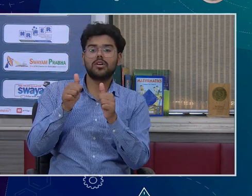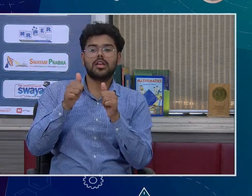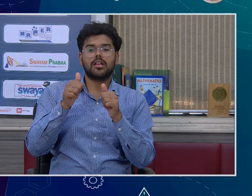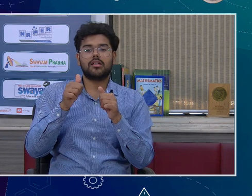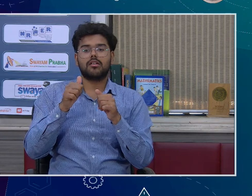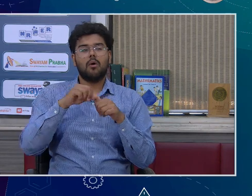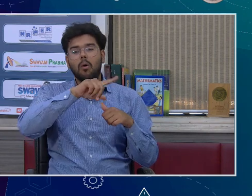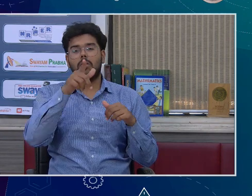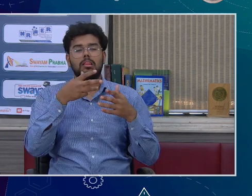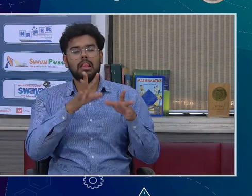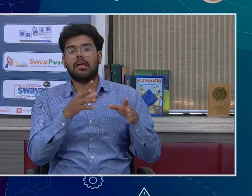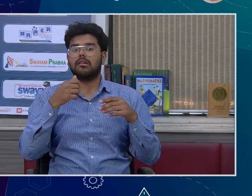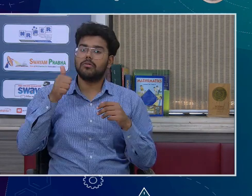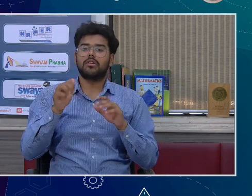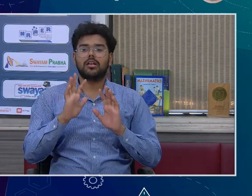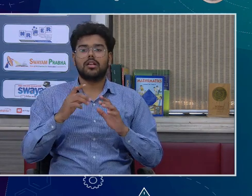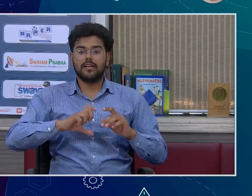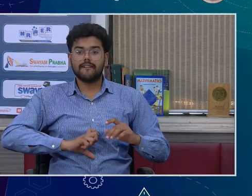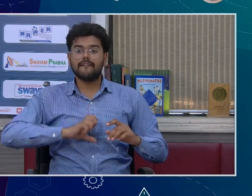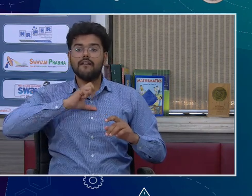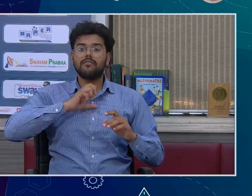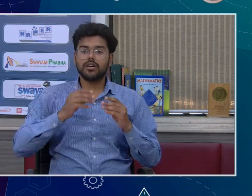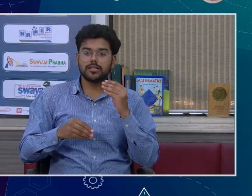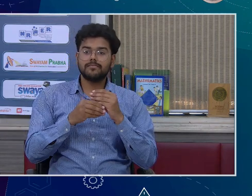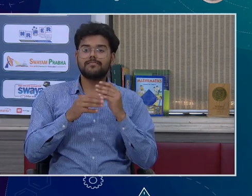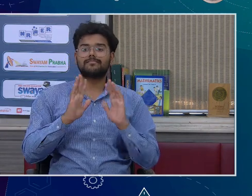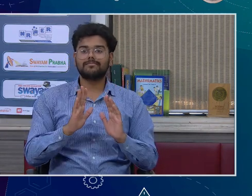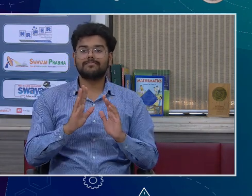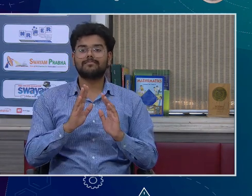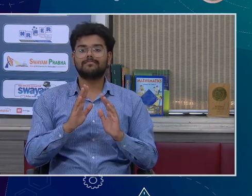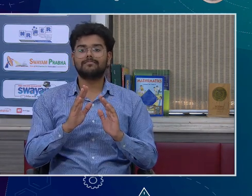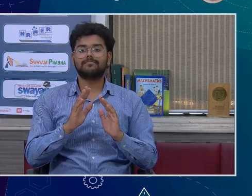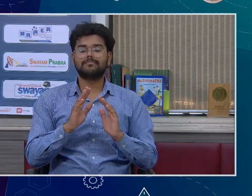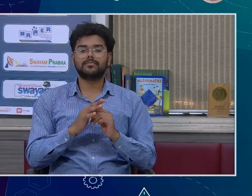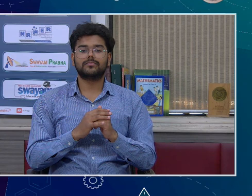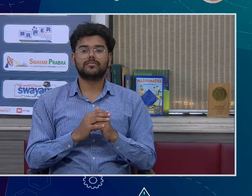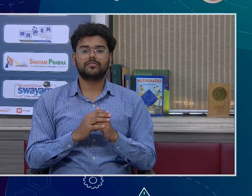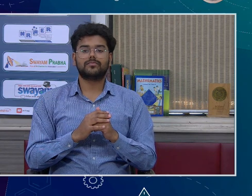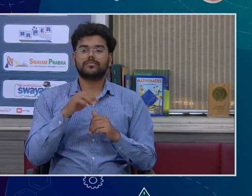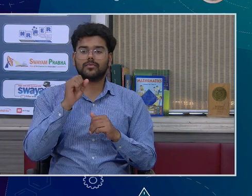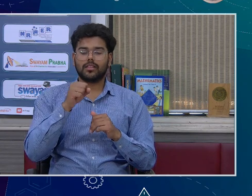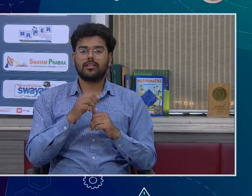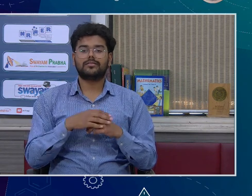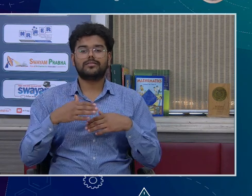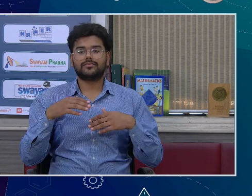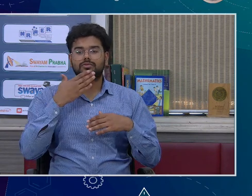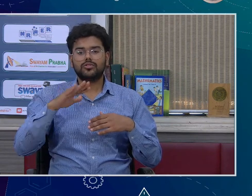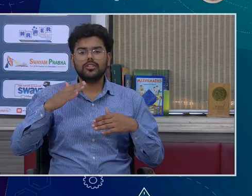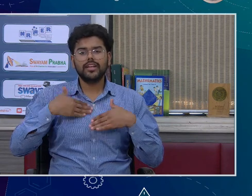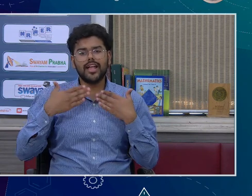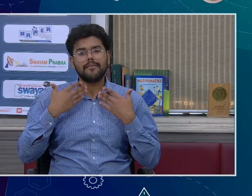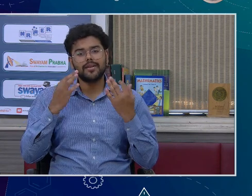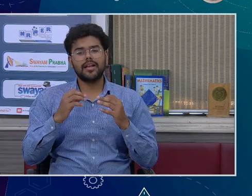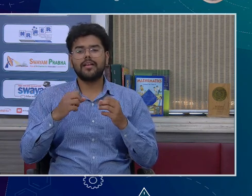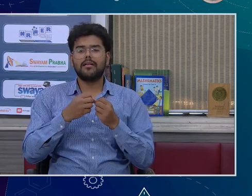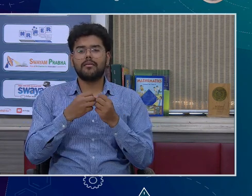हिज कॉन्फिडेंस एंड यू नो ही विल हैव अ लॉट ऑफ सेल्फ एस्टीम वुड आल्सो इंप्रूव. जी जी बिल्कुल, हैप्पी अबाउट लर्निंग मेनी थिंग्स इन द